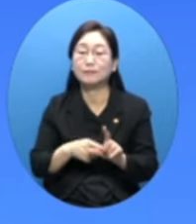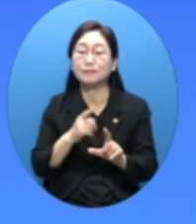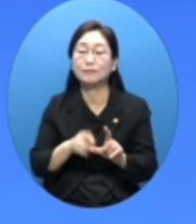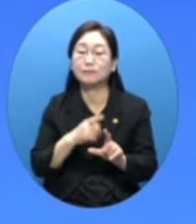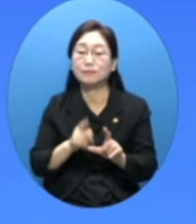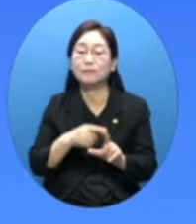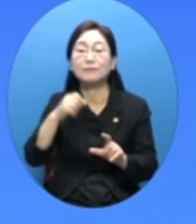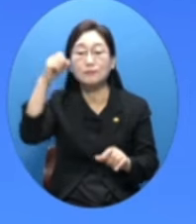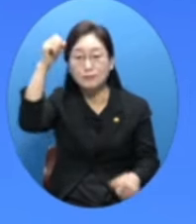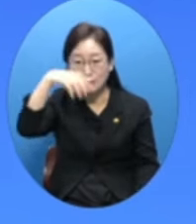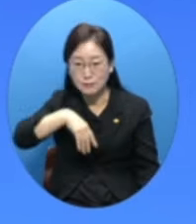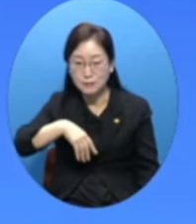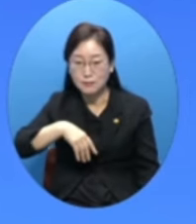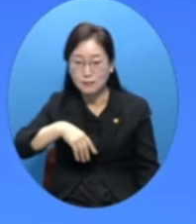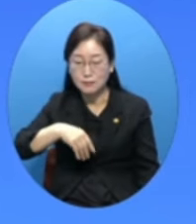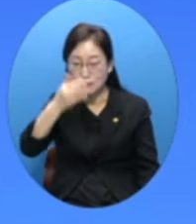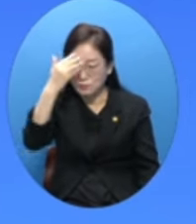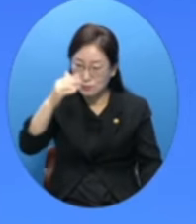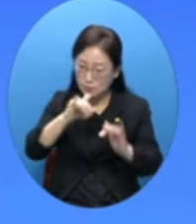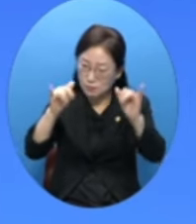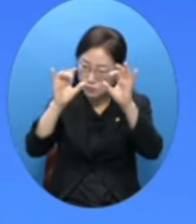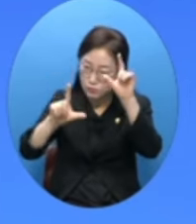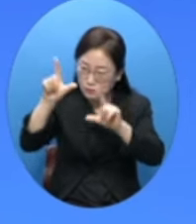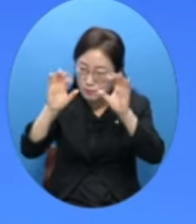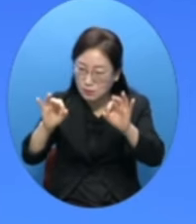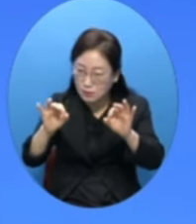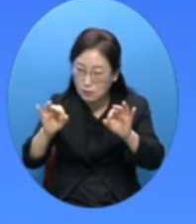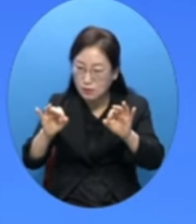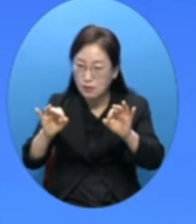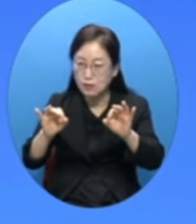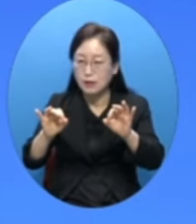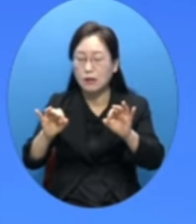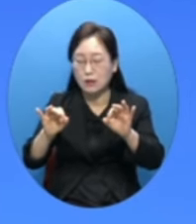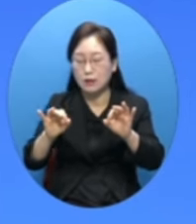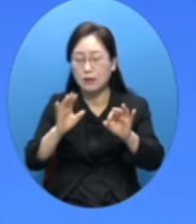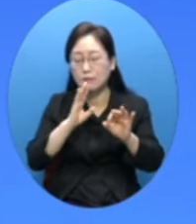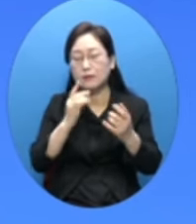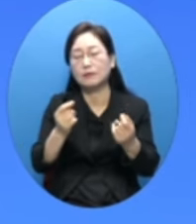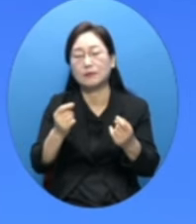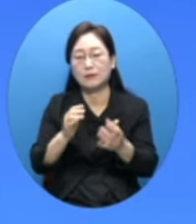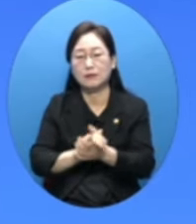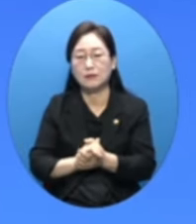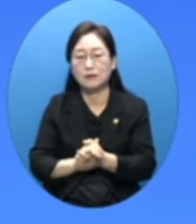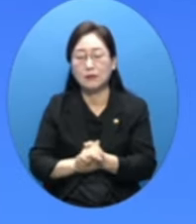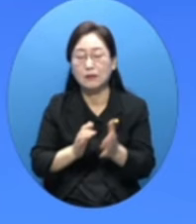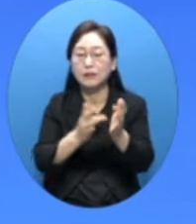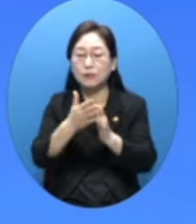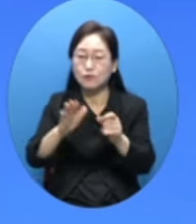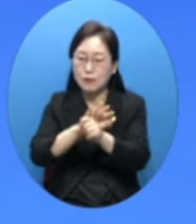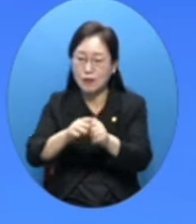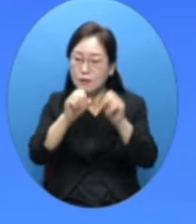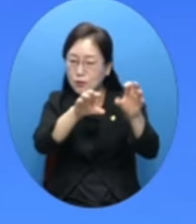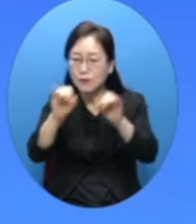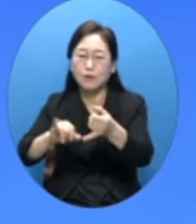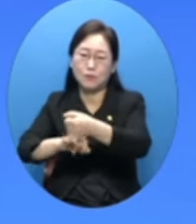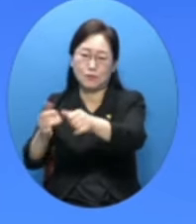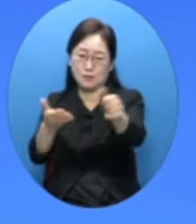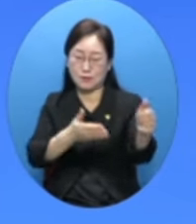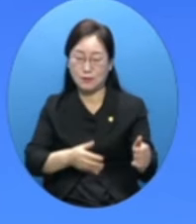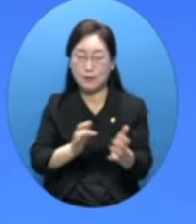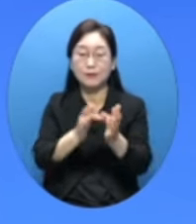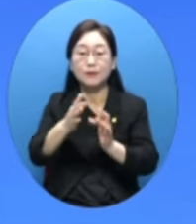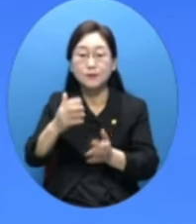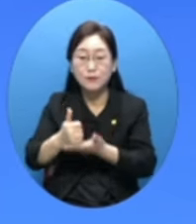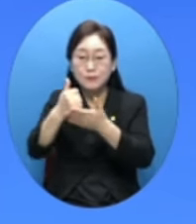하루살이 인생을 살아가고 있는 우리 젊은이들 볼 때 안타까움은 금할 길이 없습니다. 우리가 그들에게 예수의 사랑을 전해야 됩니다. 예수님의